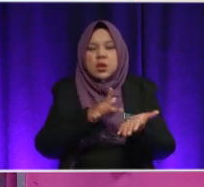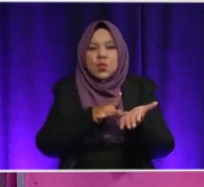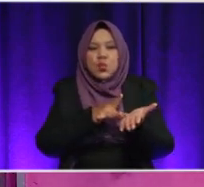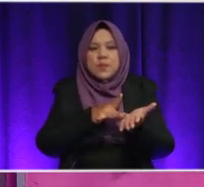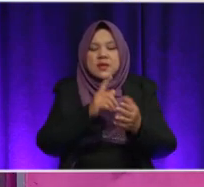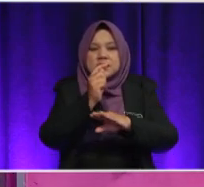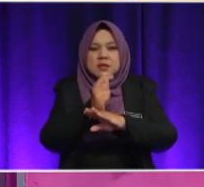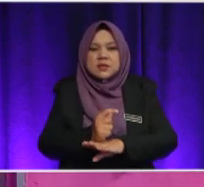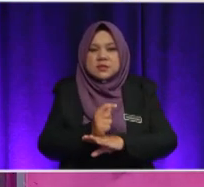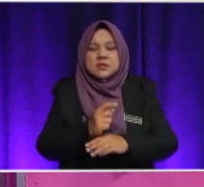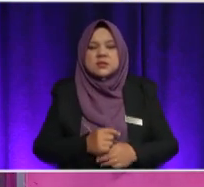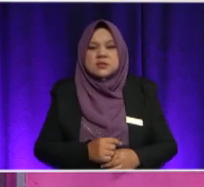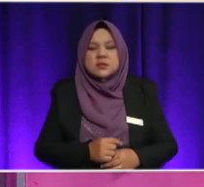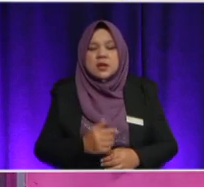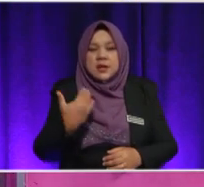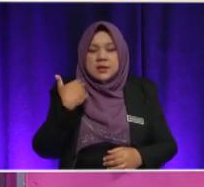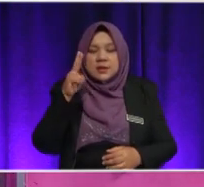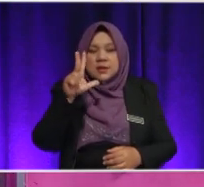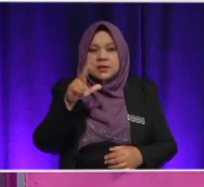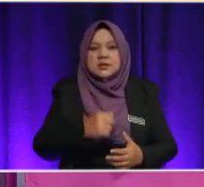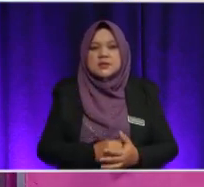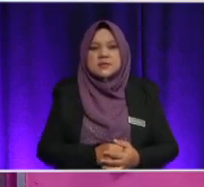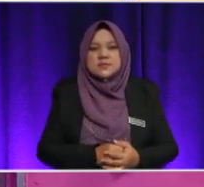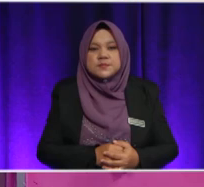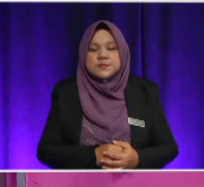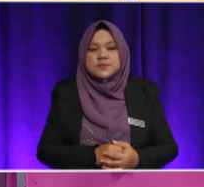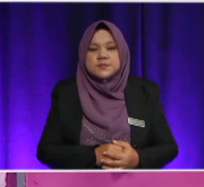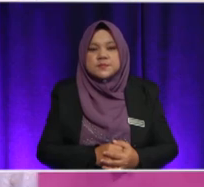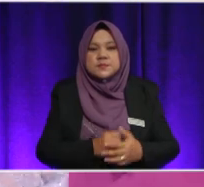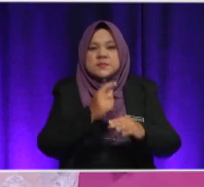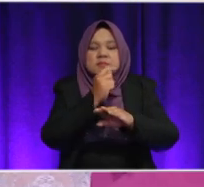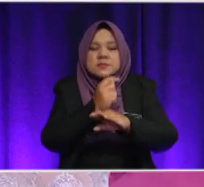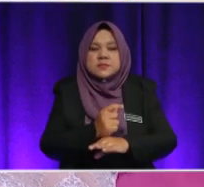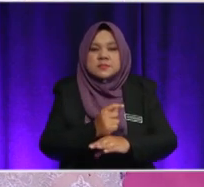kita tadi ada tiga tradisional